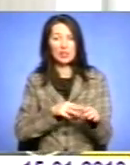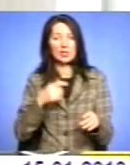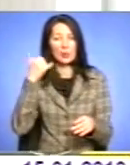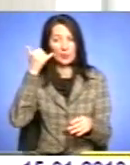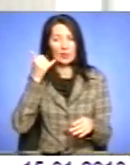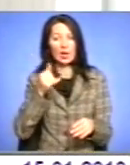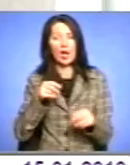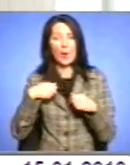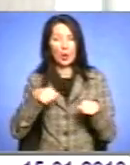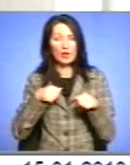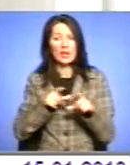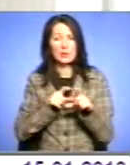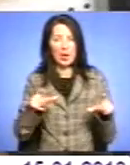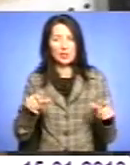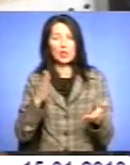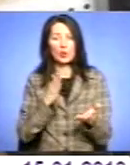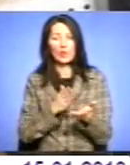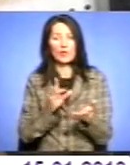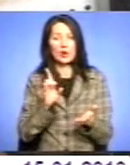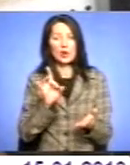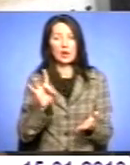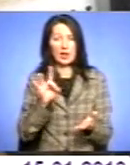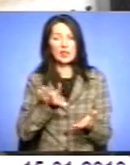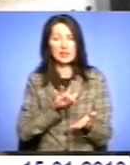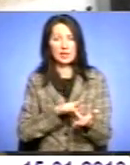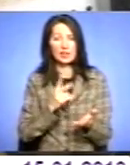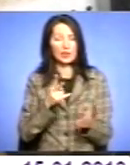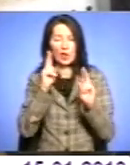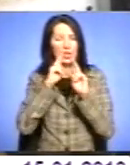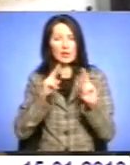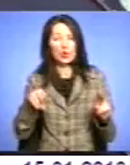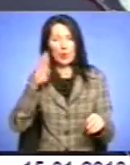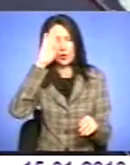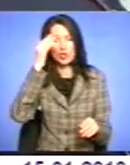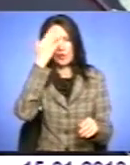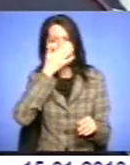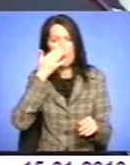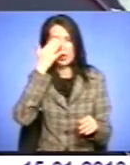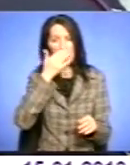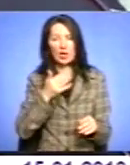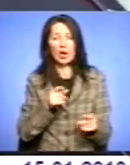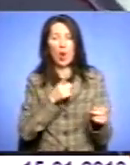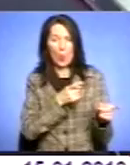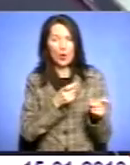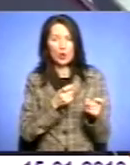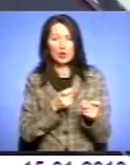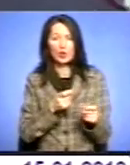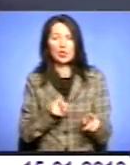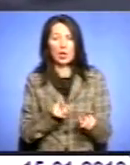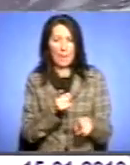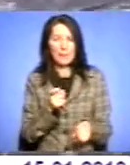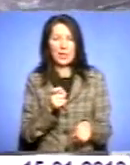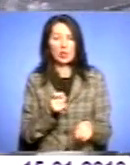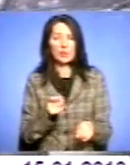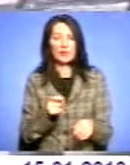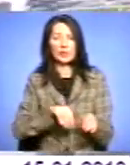продавця магазину, розташованого у райцентрі, про те, що двоє невідомих у масках, погрожуючи предметом, схожим на пістолет, заволоділи ювелірними